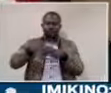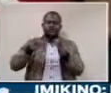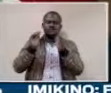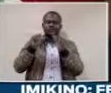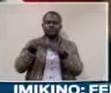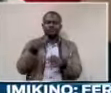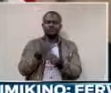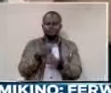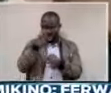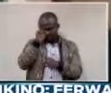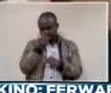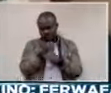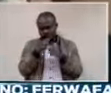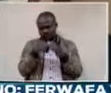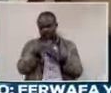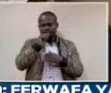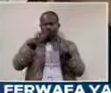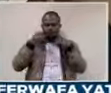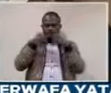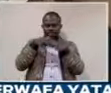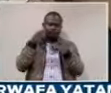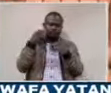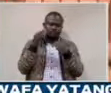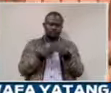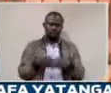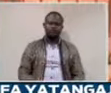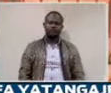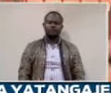cy'umurimo n'ubushomeri bugiye gushyirwa hanze muri uku kwezi kwa munani.